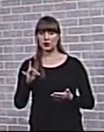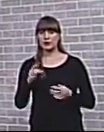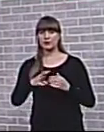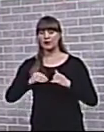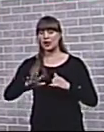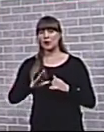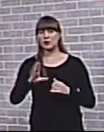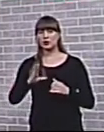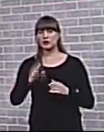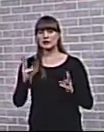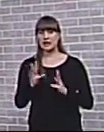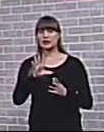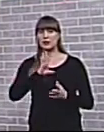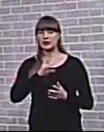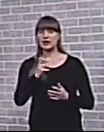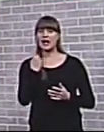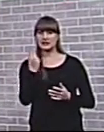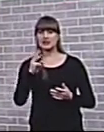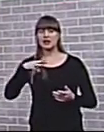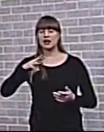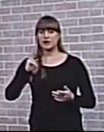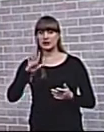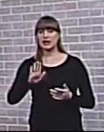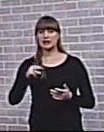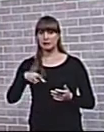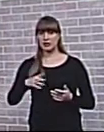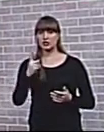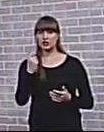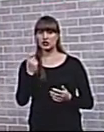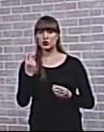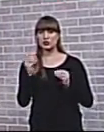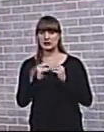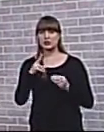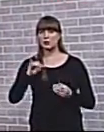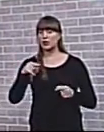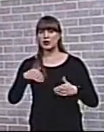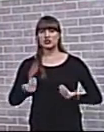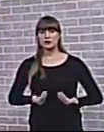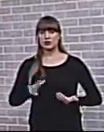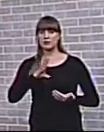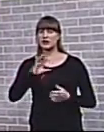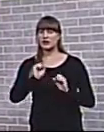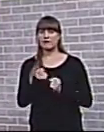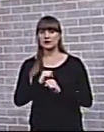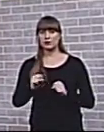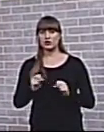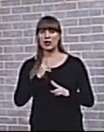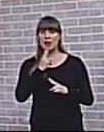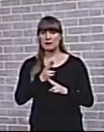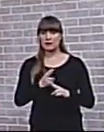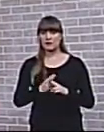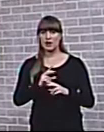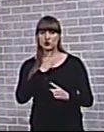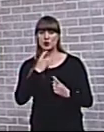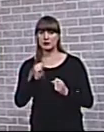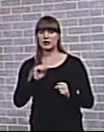составляла на 1 квадратный метр 110 пуль. То есть практически выжить здесь было невозможно. Прорвать укрепление немецких